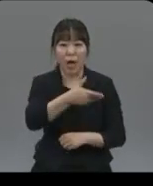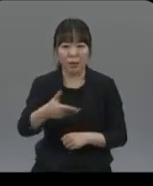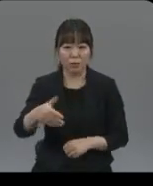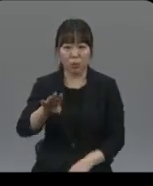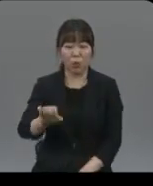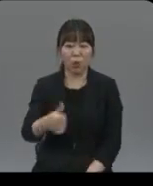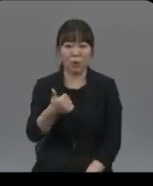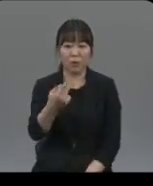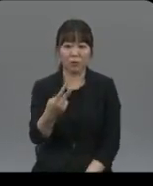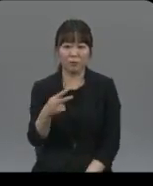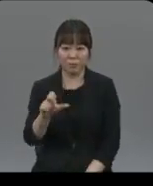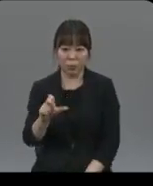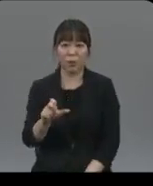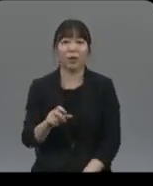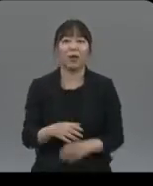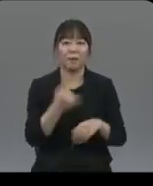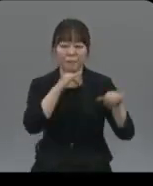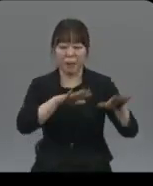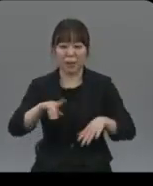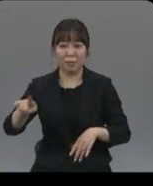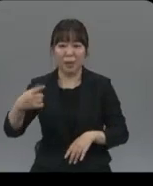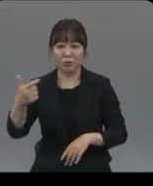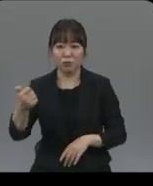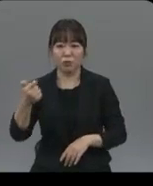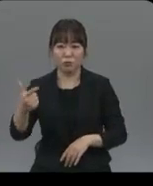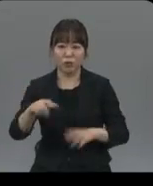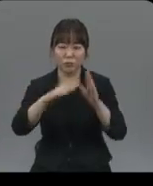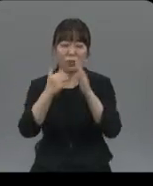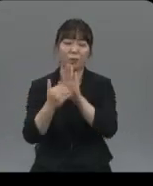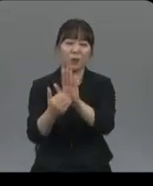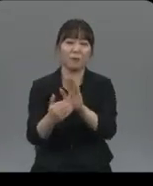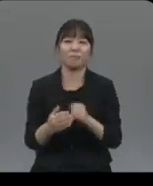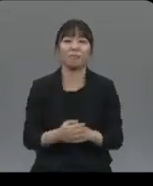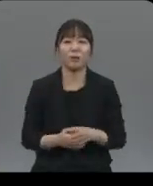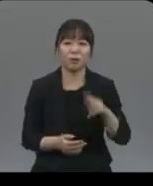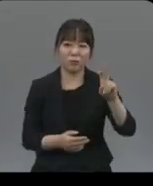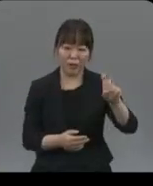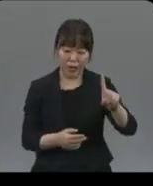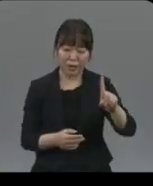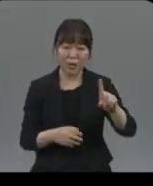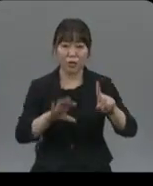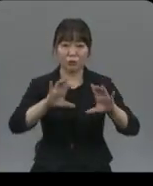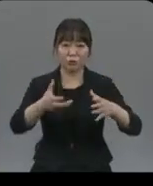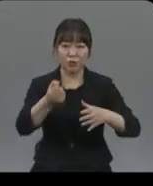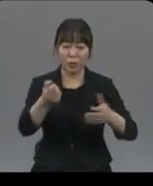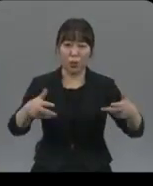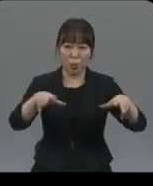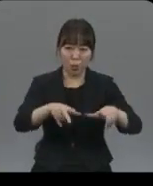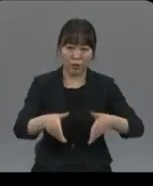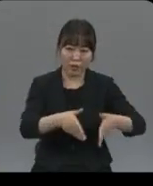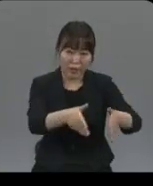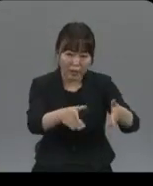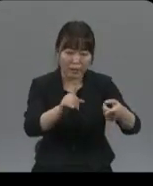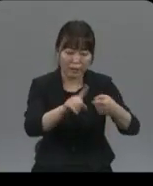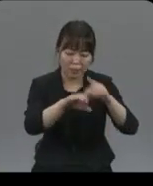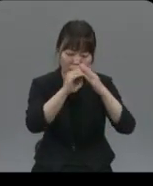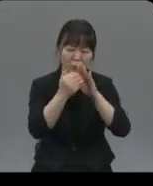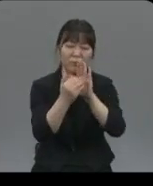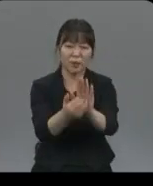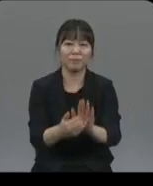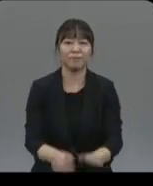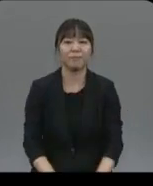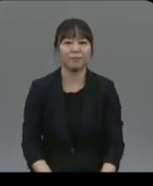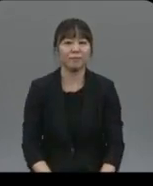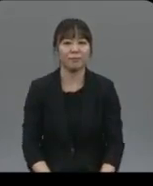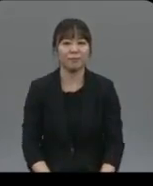边停车场、520余处河川、160余处海滩被限制通行，所有国立公园的登山路